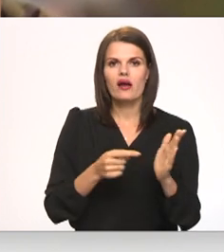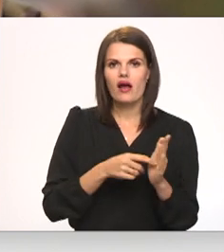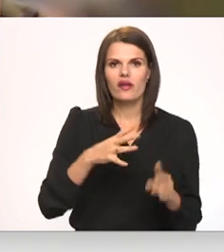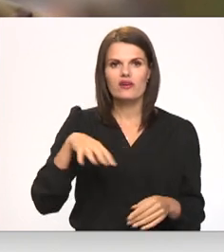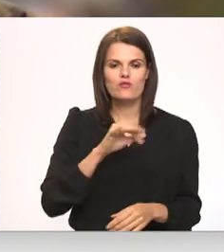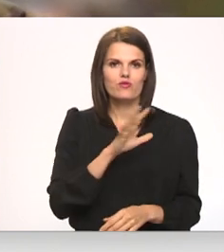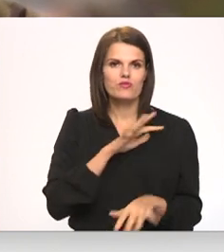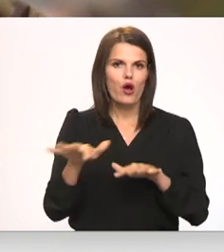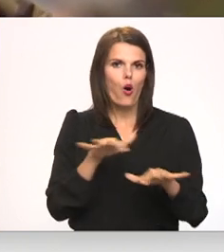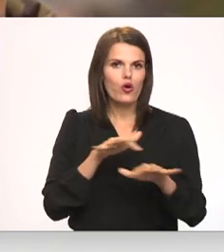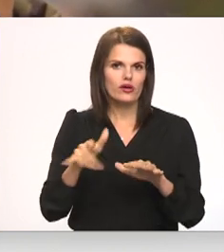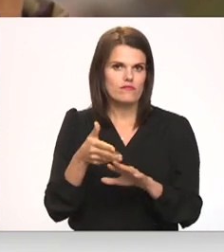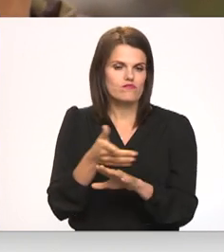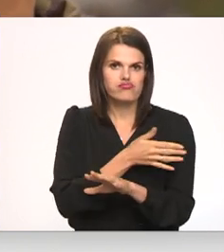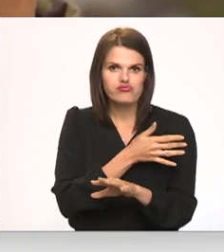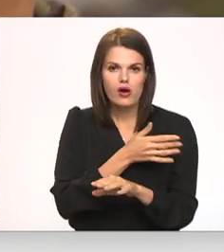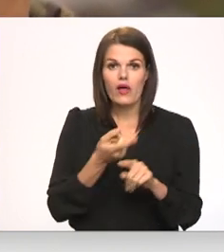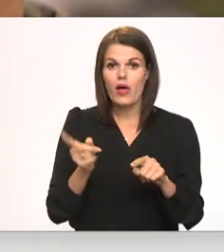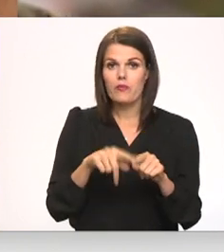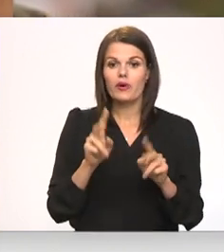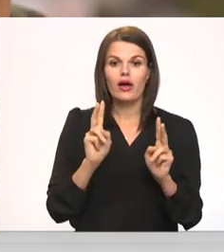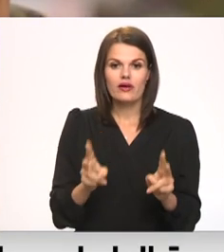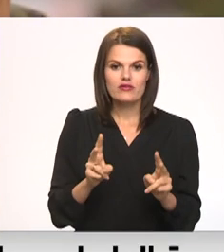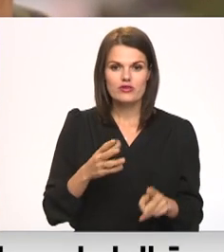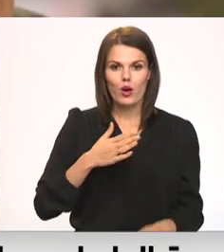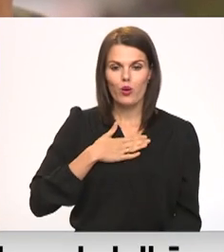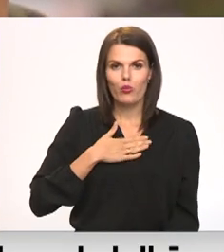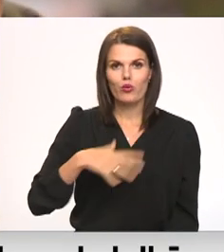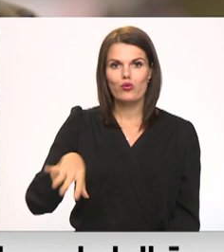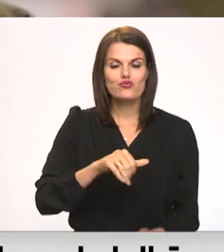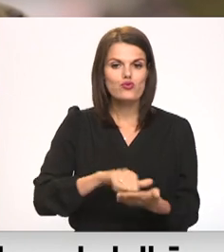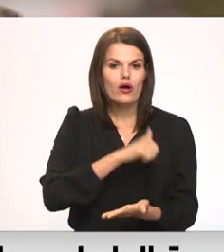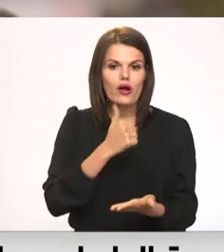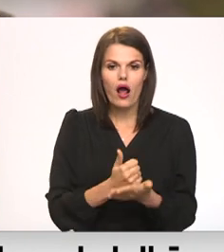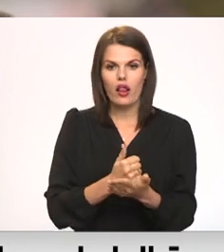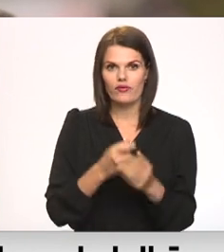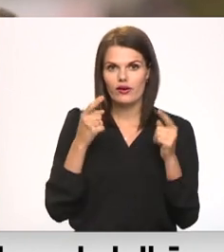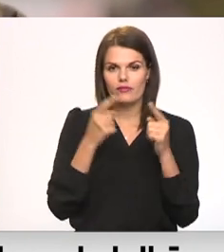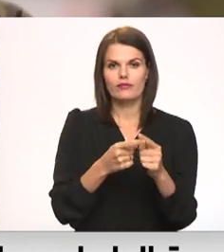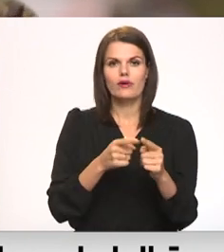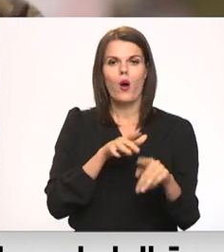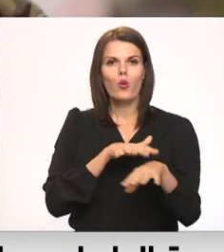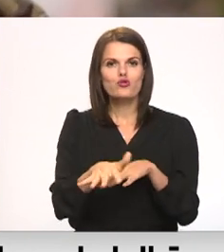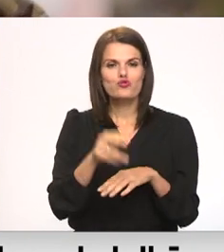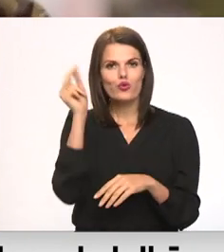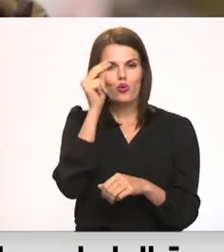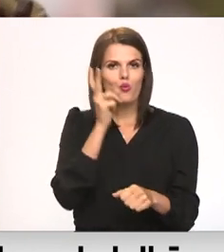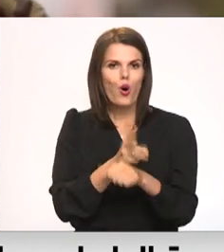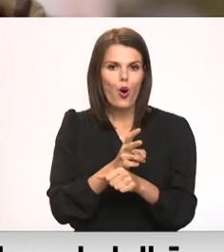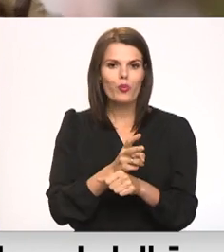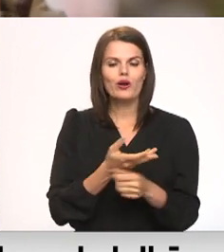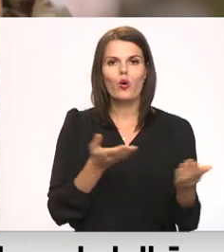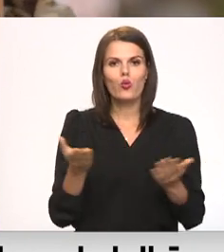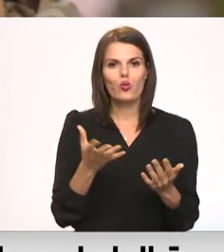esam organizējuši pēdējo gadu laikā, jo mūsu galvenais uzsvars bija uz uzbrukuma operācijām,